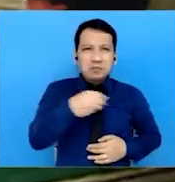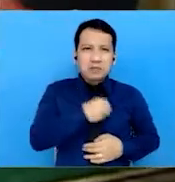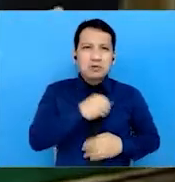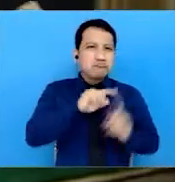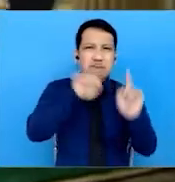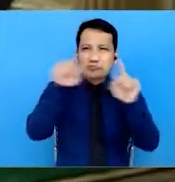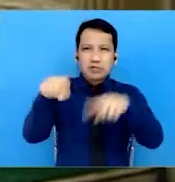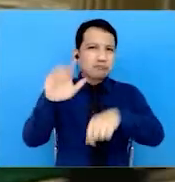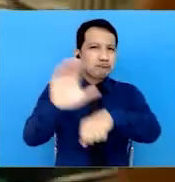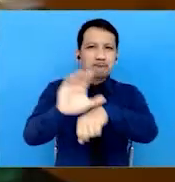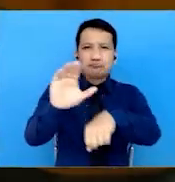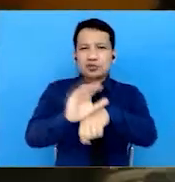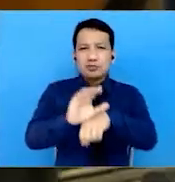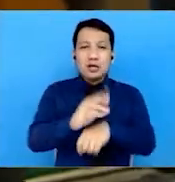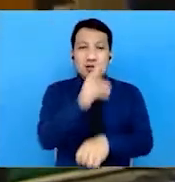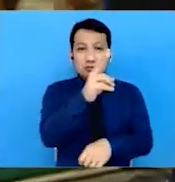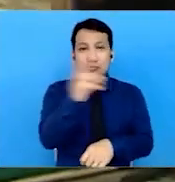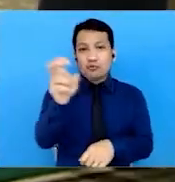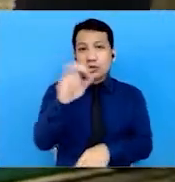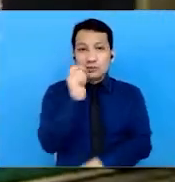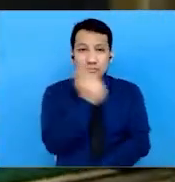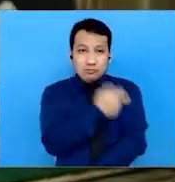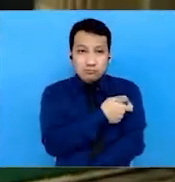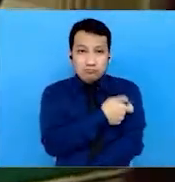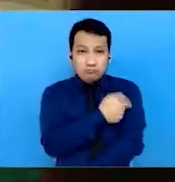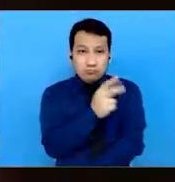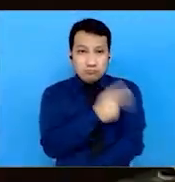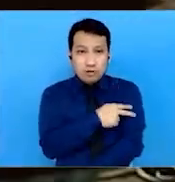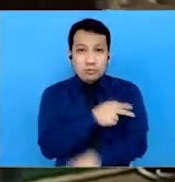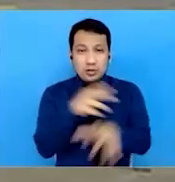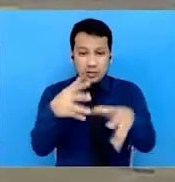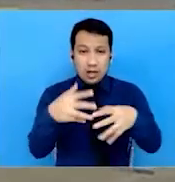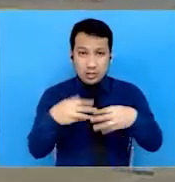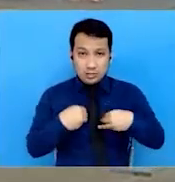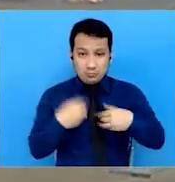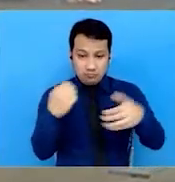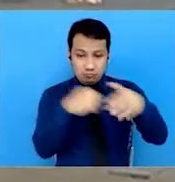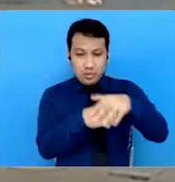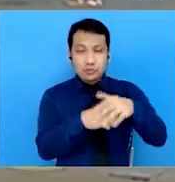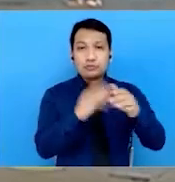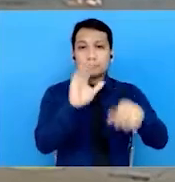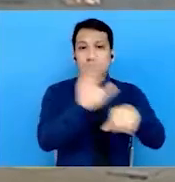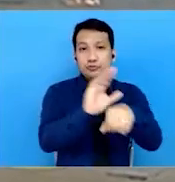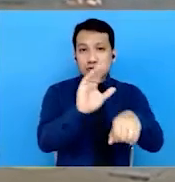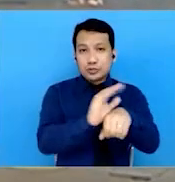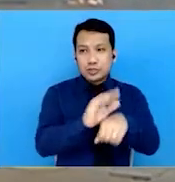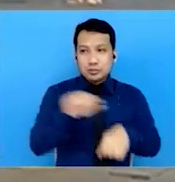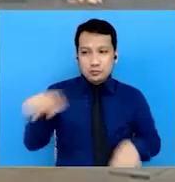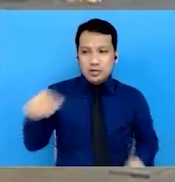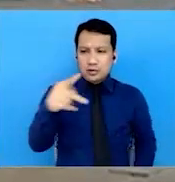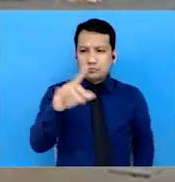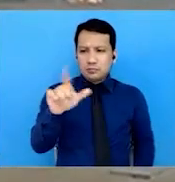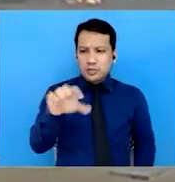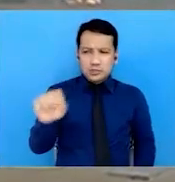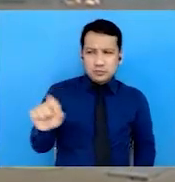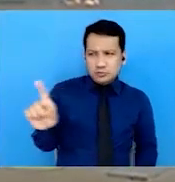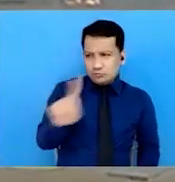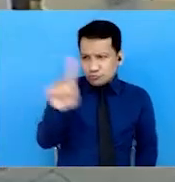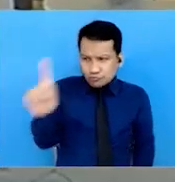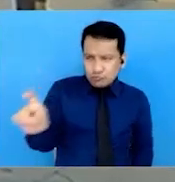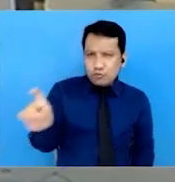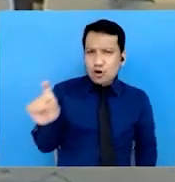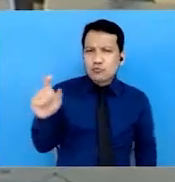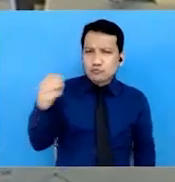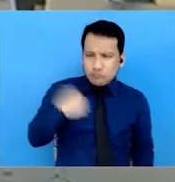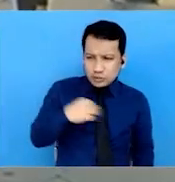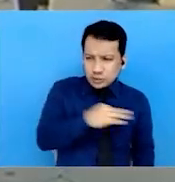200 fully vaccinated ang pinapayagang pumasok sa loob ng Quiapo Church. Sa Plaza Miranda pa lang, tinatanong na ng mga Ihios del Nazareno